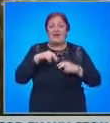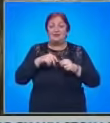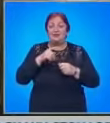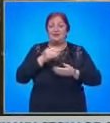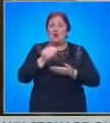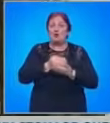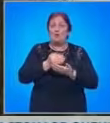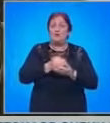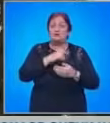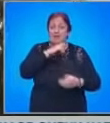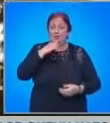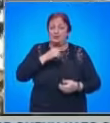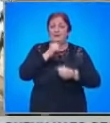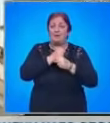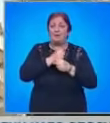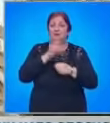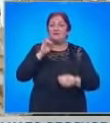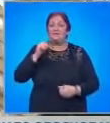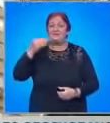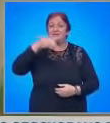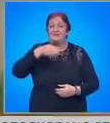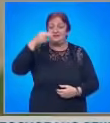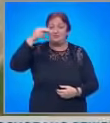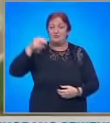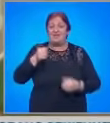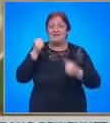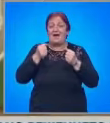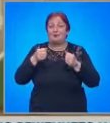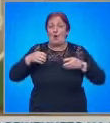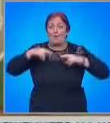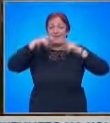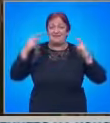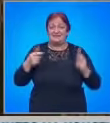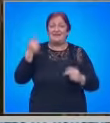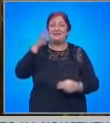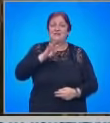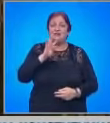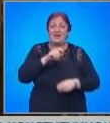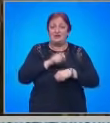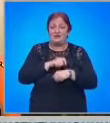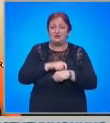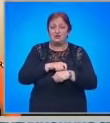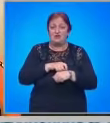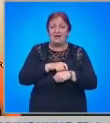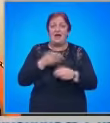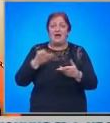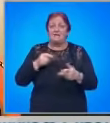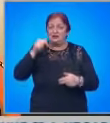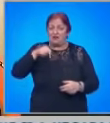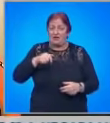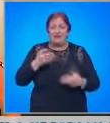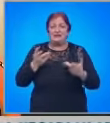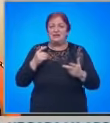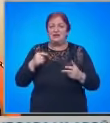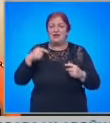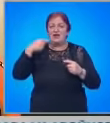Разследващите от Икономическа полиция и служителите на НАП са влезли в офиса на Автомагистрали малко след 14 часа. Дали ще е днес, дали